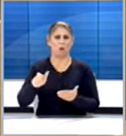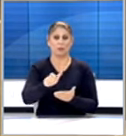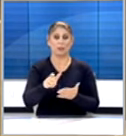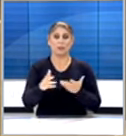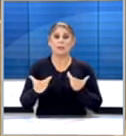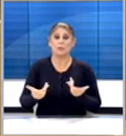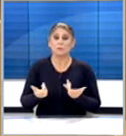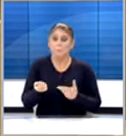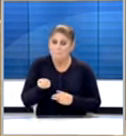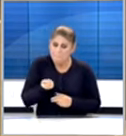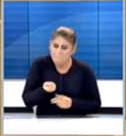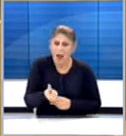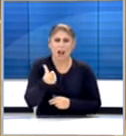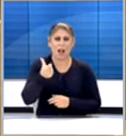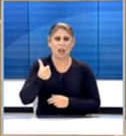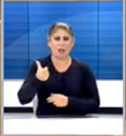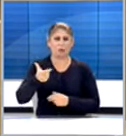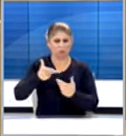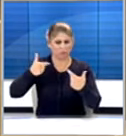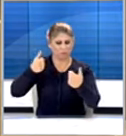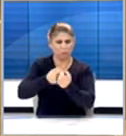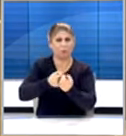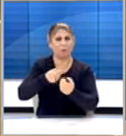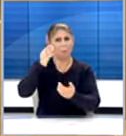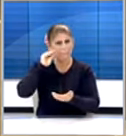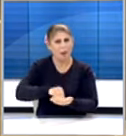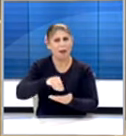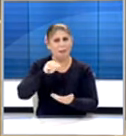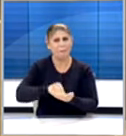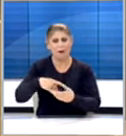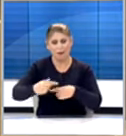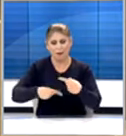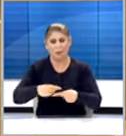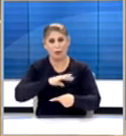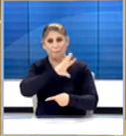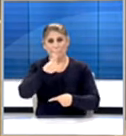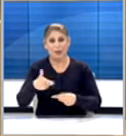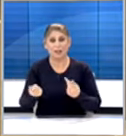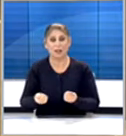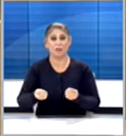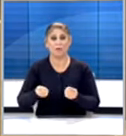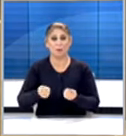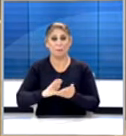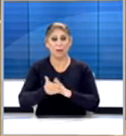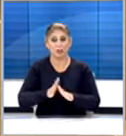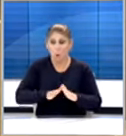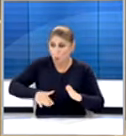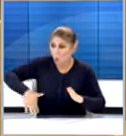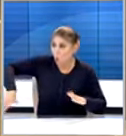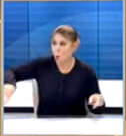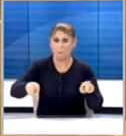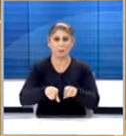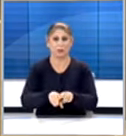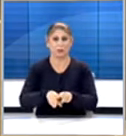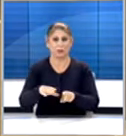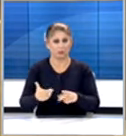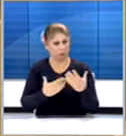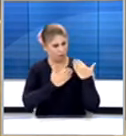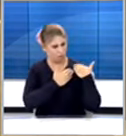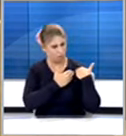Πόσες παρολίγων τραγωδίες θα ζήσουμε μέχρι να κάνουμε πράξη όλοι μαζί? Γιατί έχει